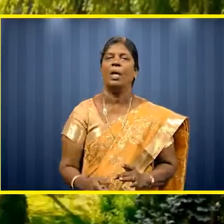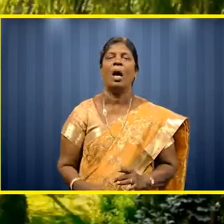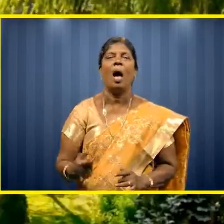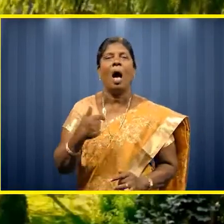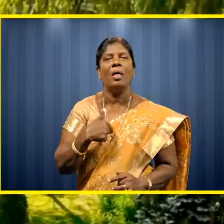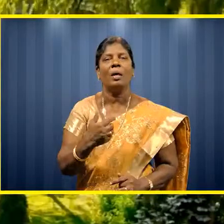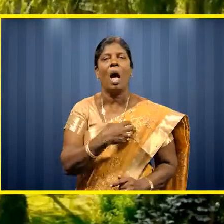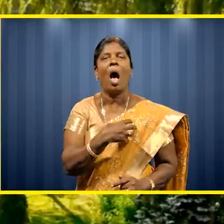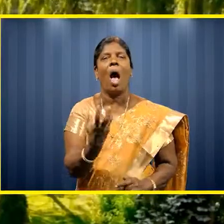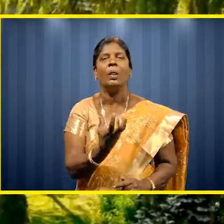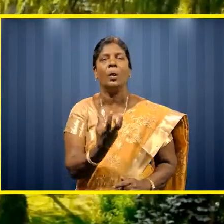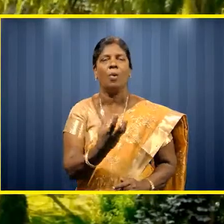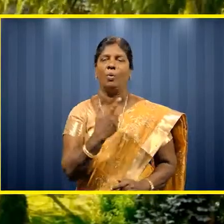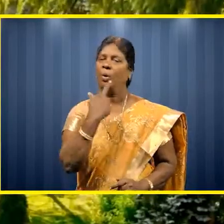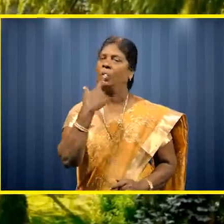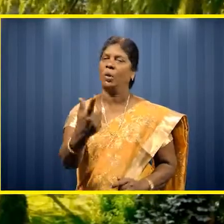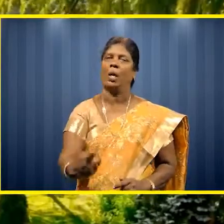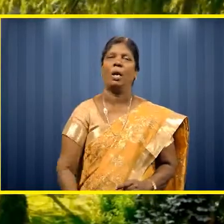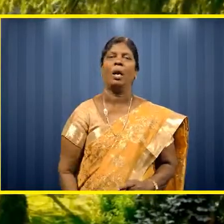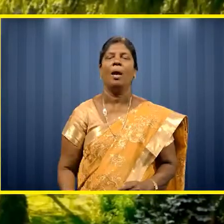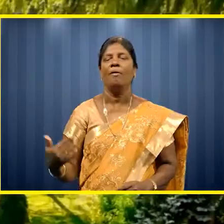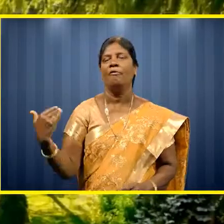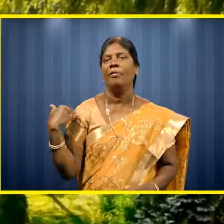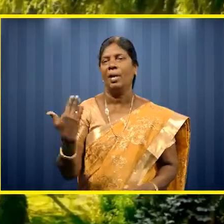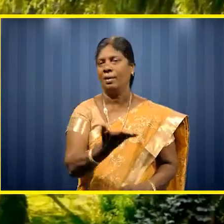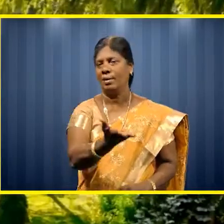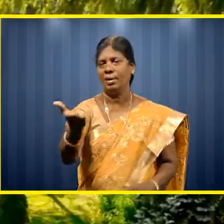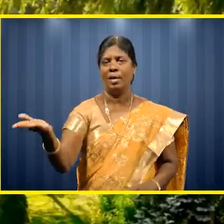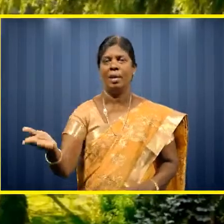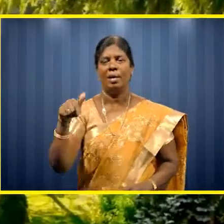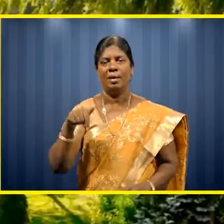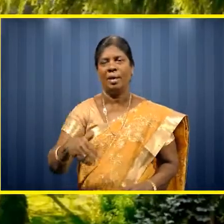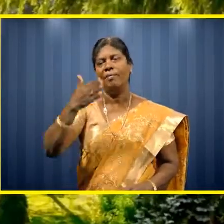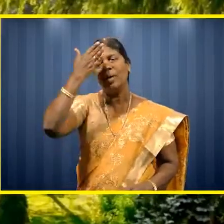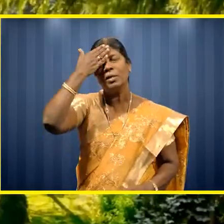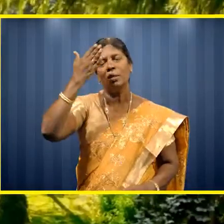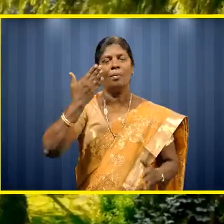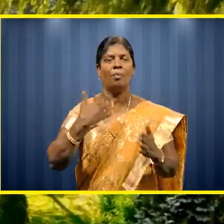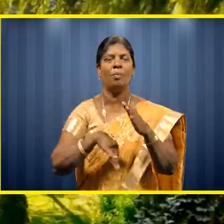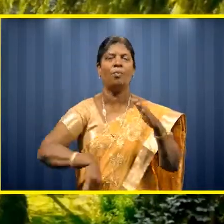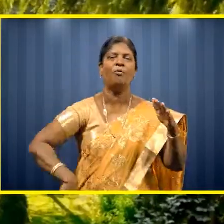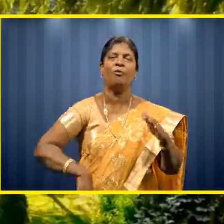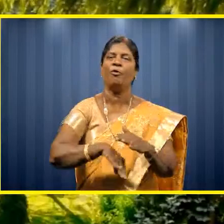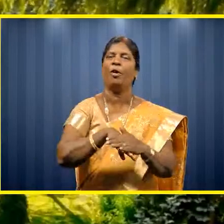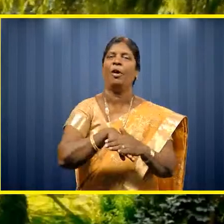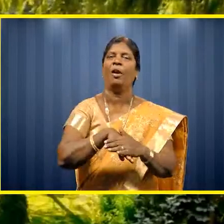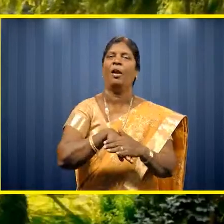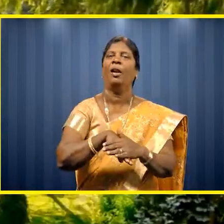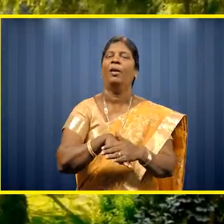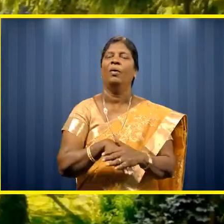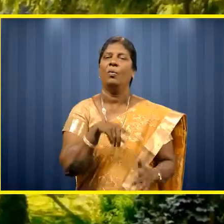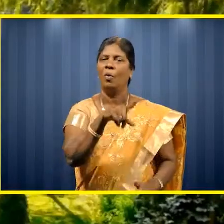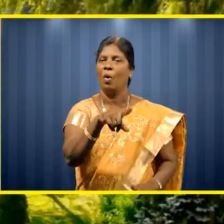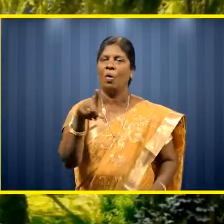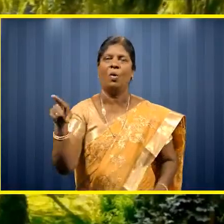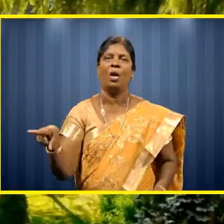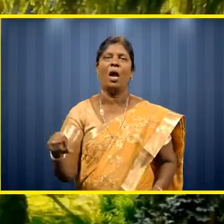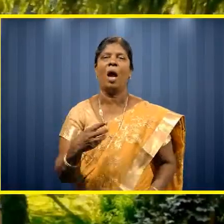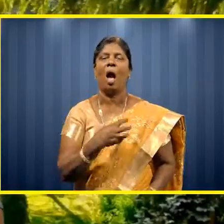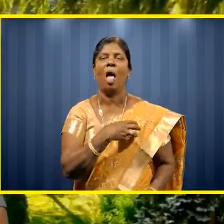சொல்லும்போது அதை நம்முடைய ஆத்மாவுக்கு சொன்னார். நண்பர்களே, இந்த வருடம் முழுவதிலேயும்